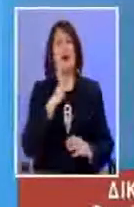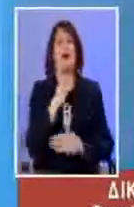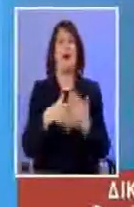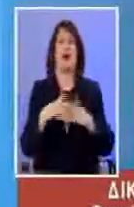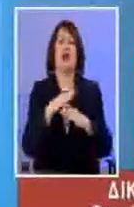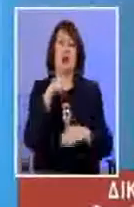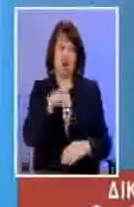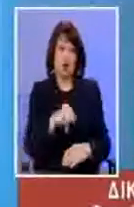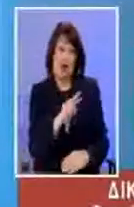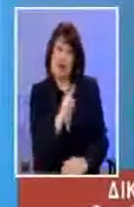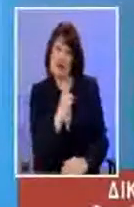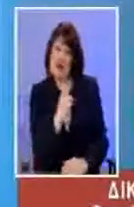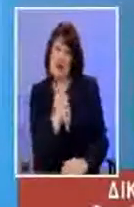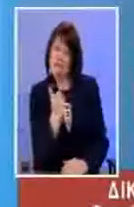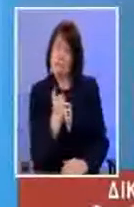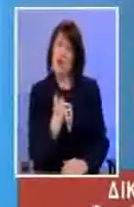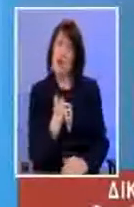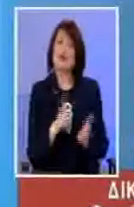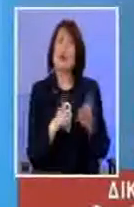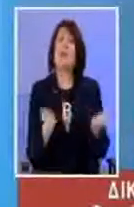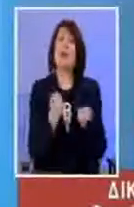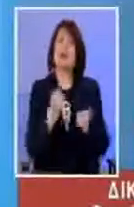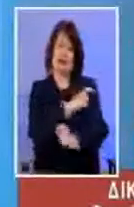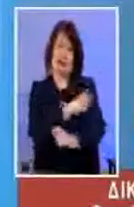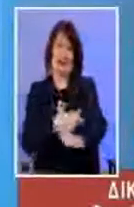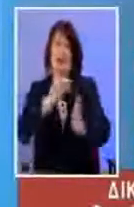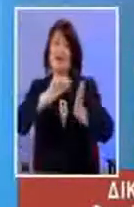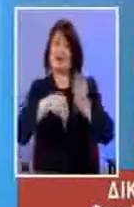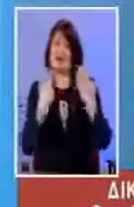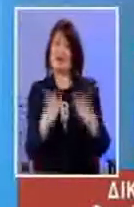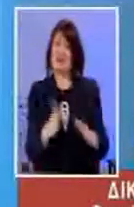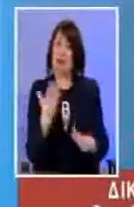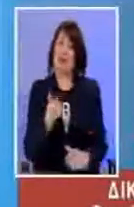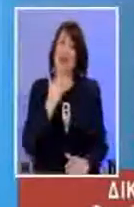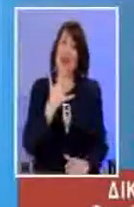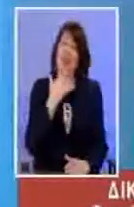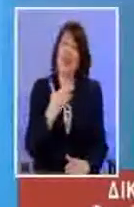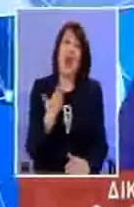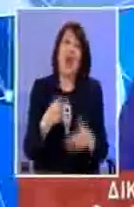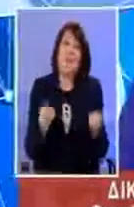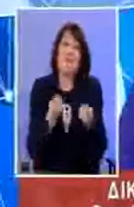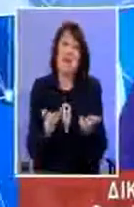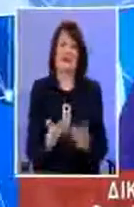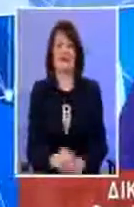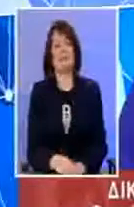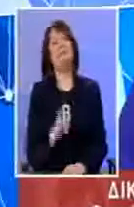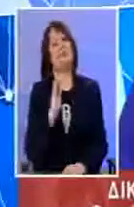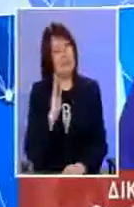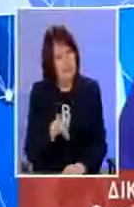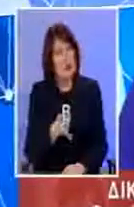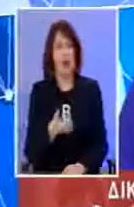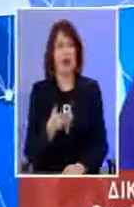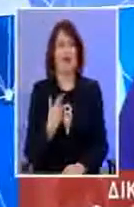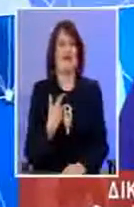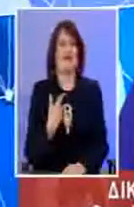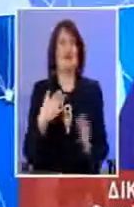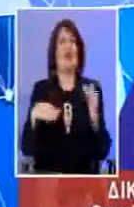γίνει πράξη. Γιατί από ευχολόγια είμαστε γεμάτοι, βέβαια. Να μπορέσει να γίνει πράξη και μέσα στον